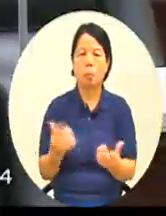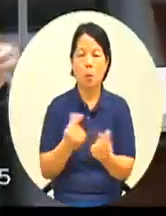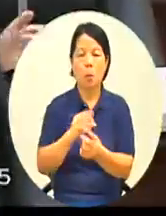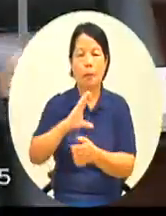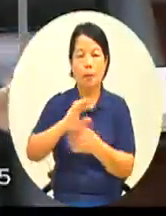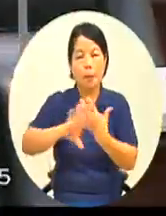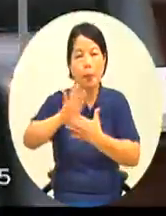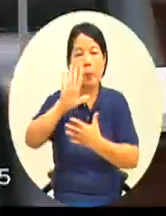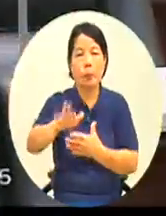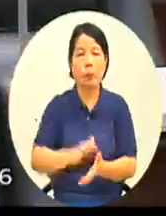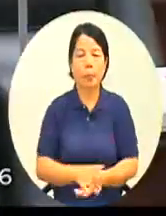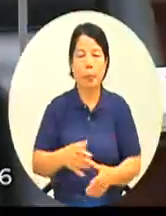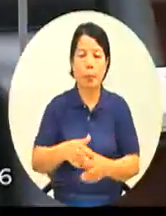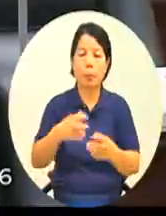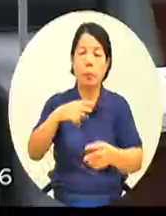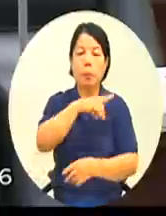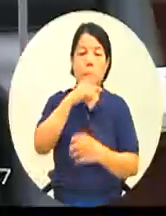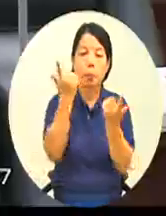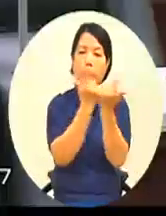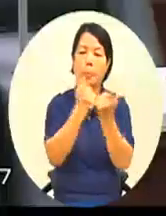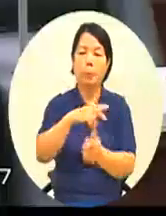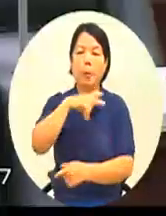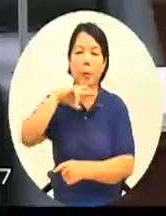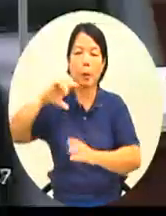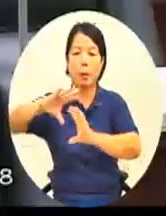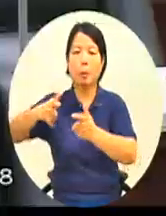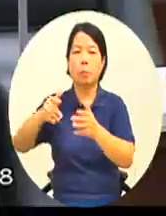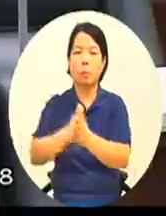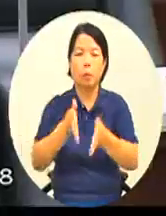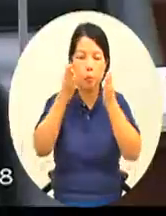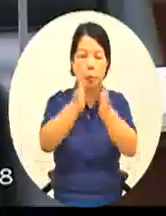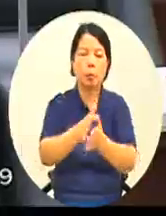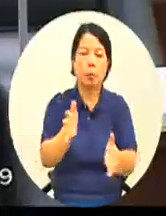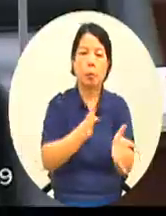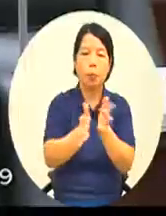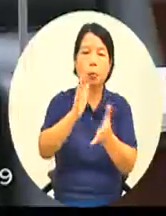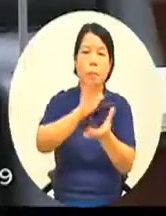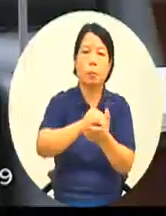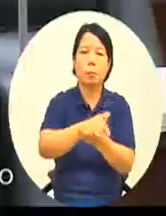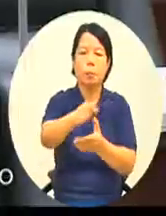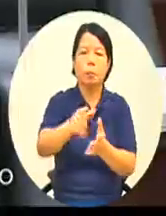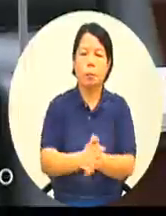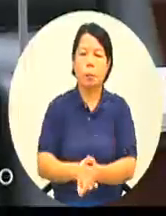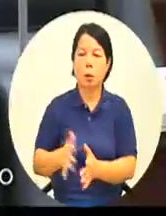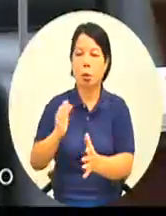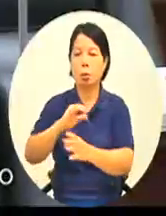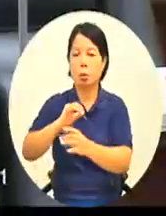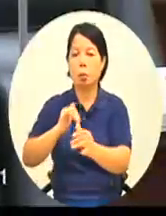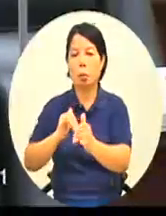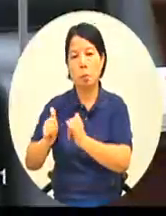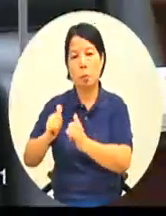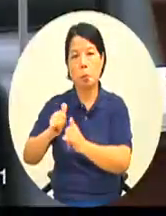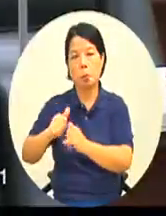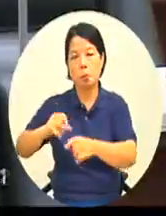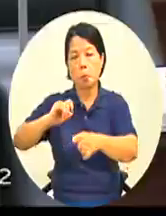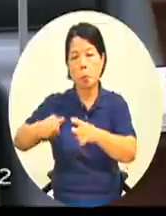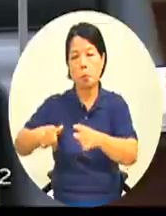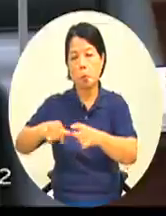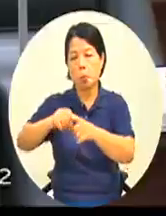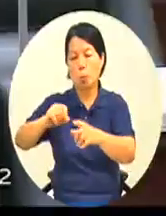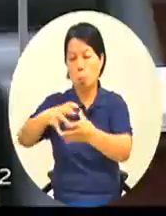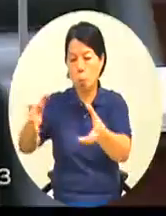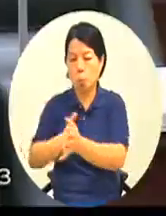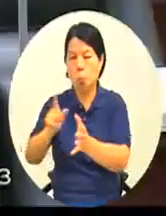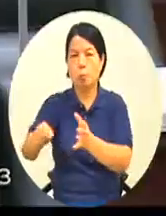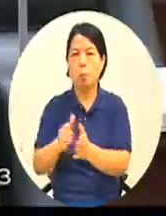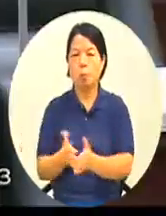台北甚至在英国，过去就有针对街友的部分，他们有一些民间团体就来推动所谓的让街友